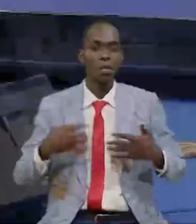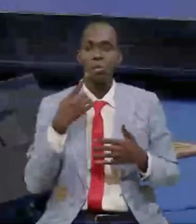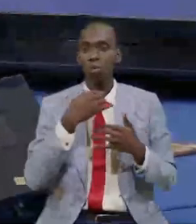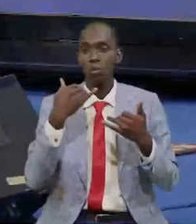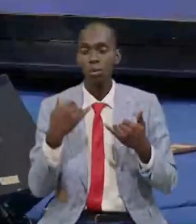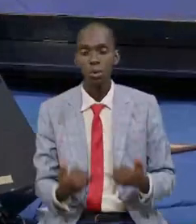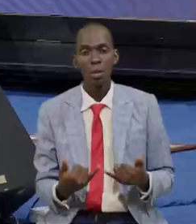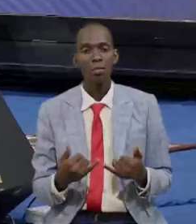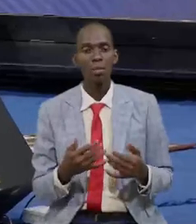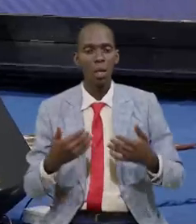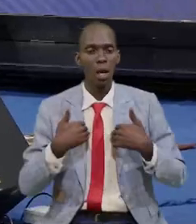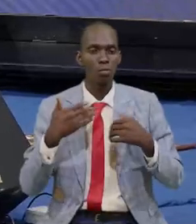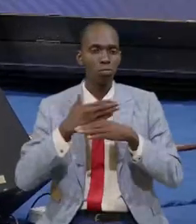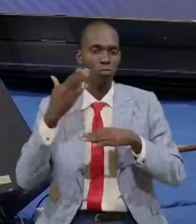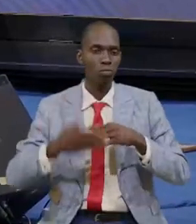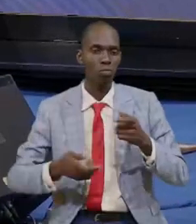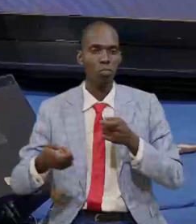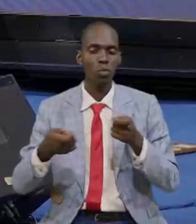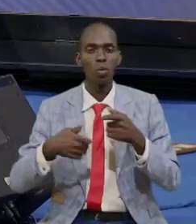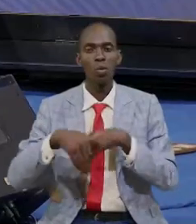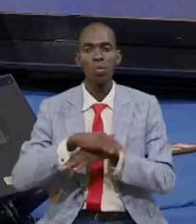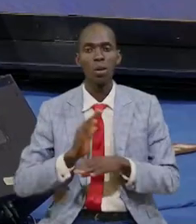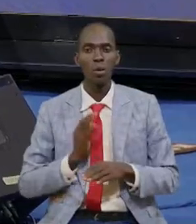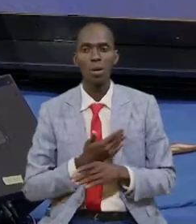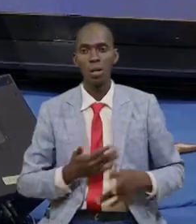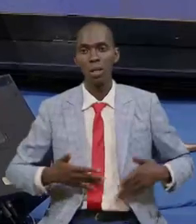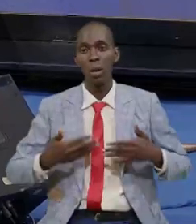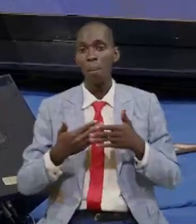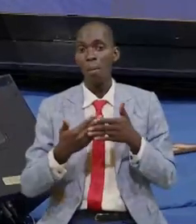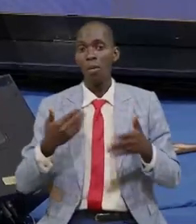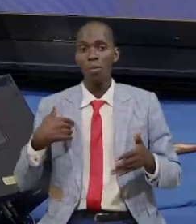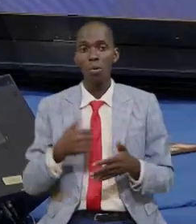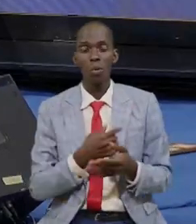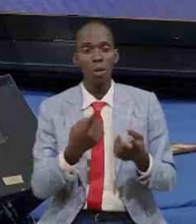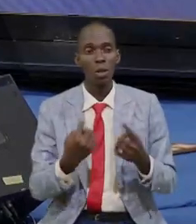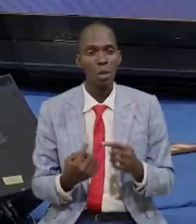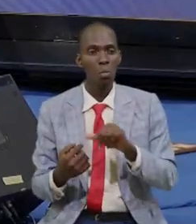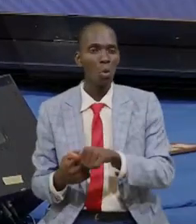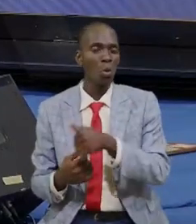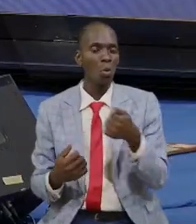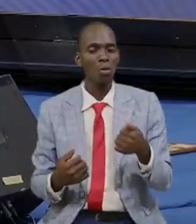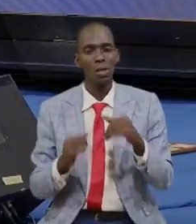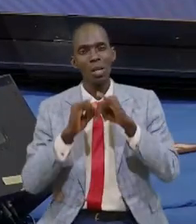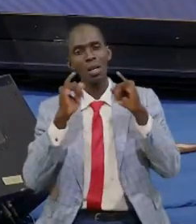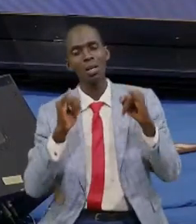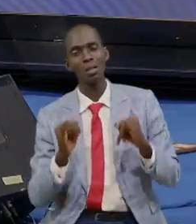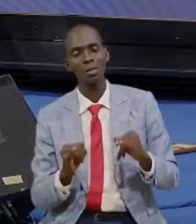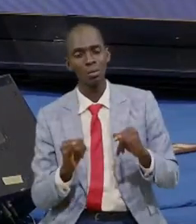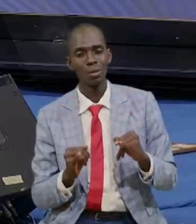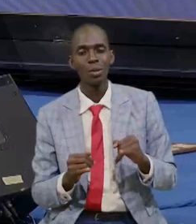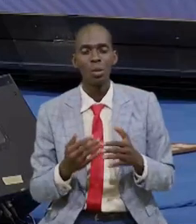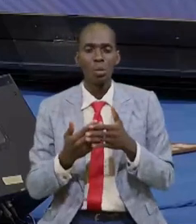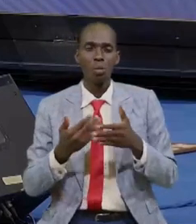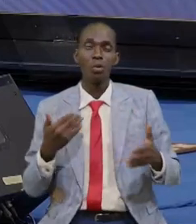contrôle absolu de notre vie, avant que nous soyons venus à toi, éternel notre Dieu, d'autres maîtres que